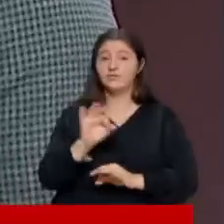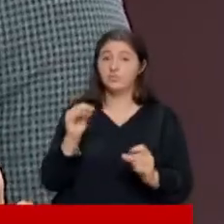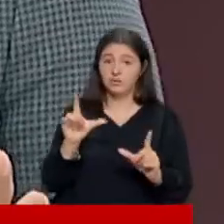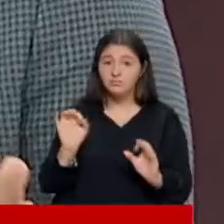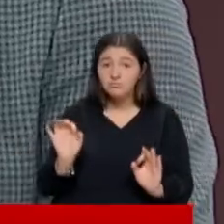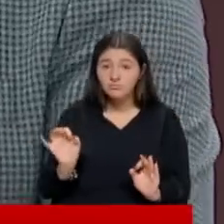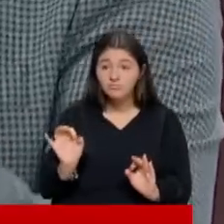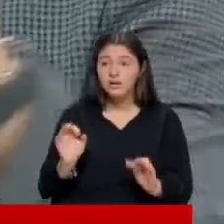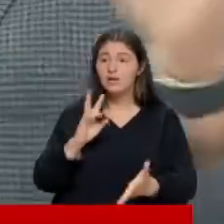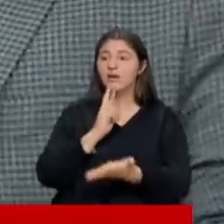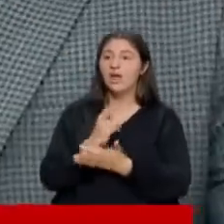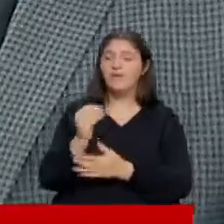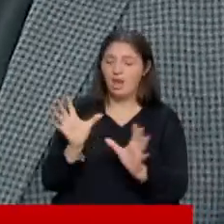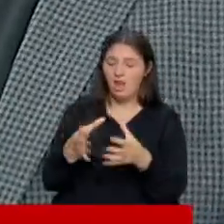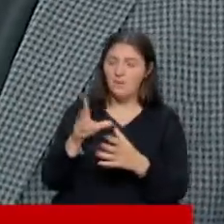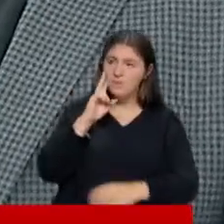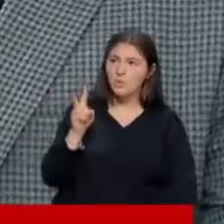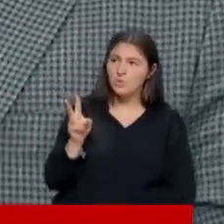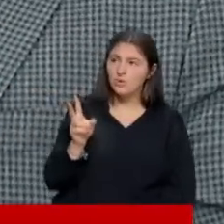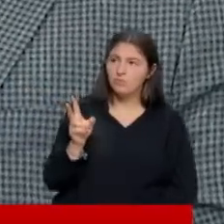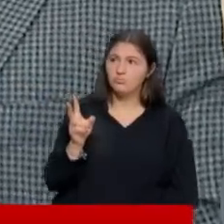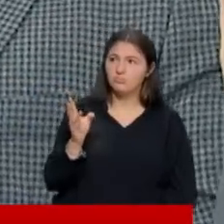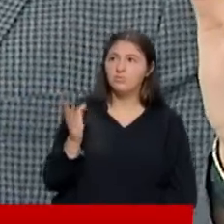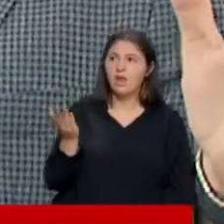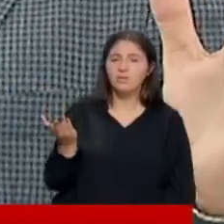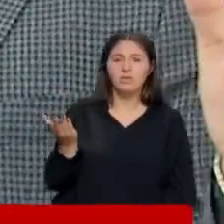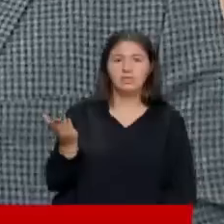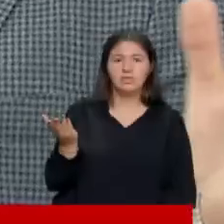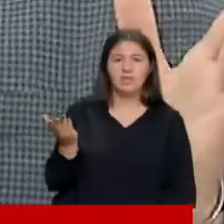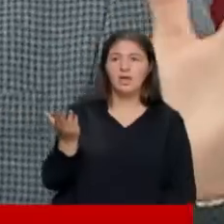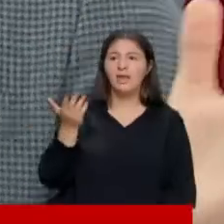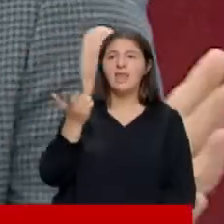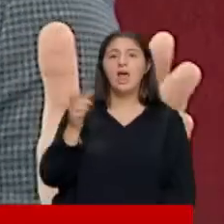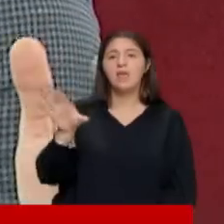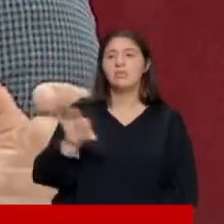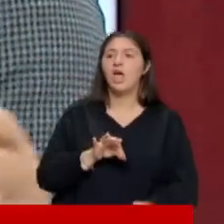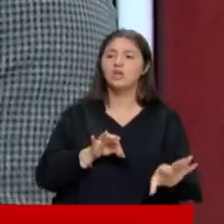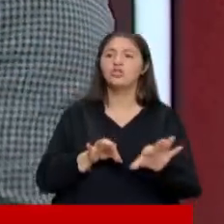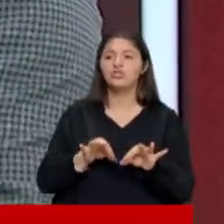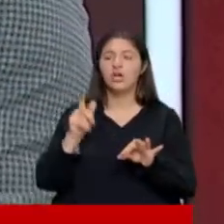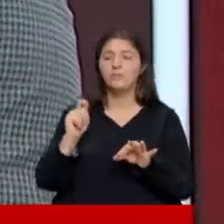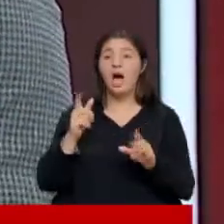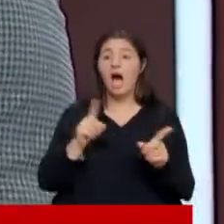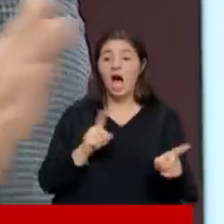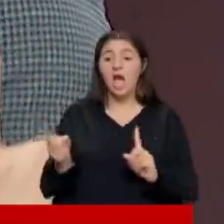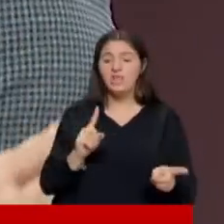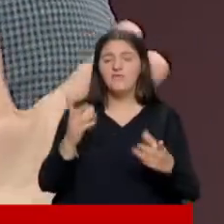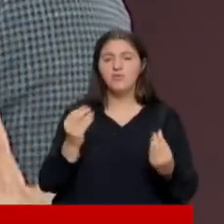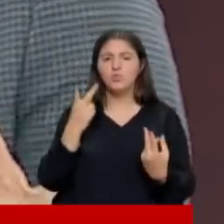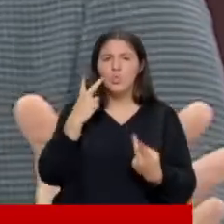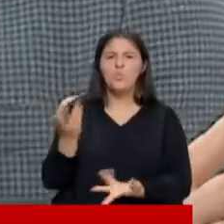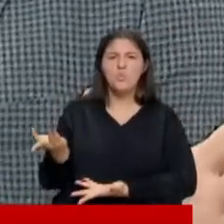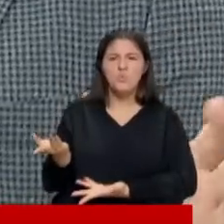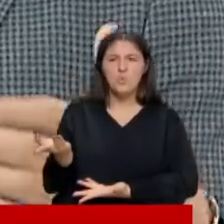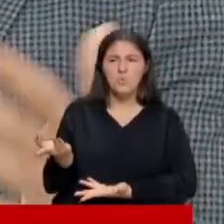değil mi kararı veren heyete baktığında zaten nereyi tercih edeceklerini hangi tarafta olduklarını